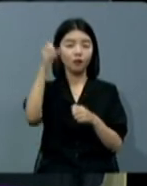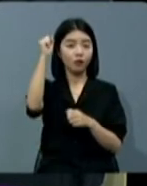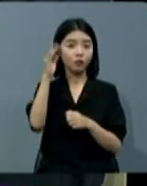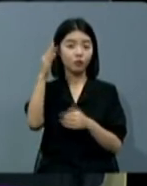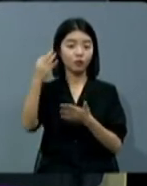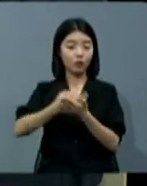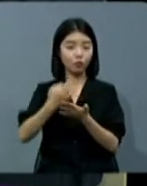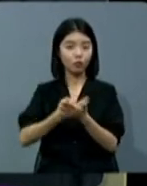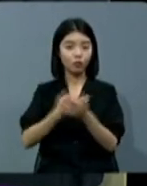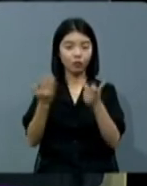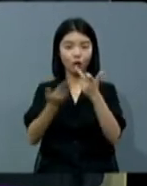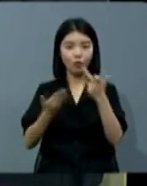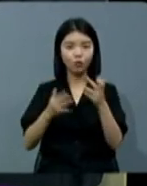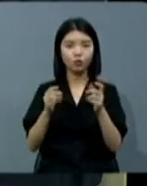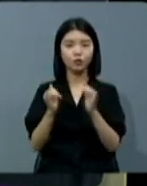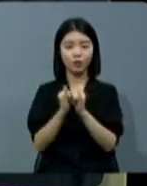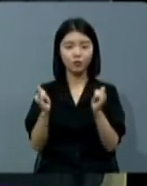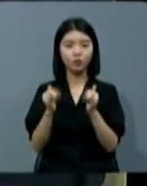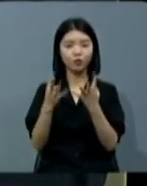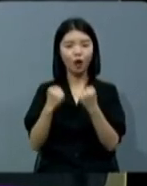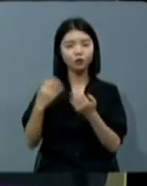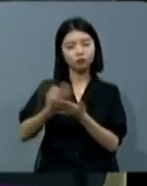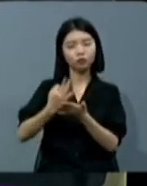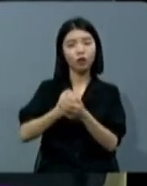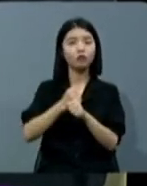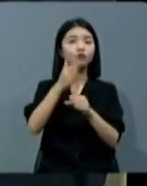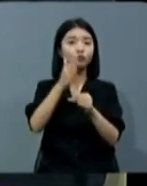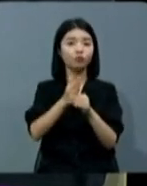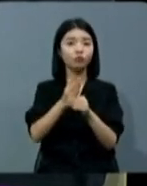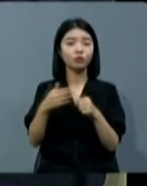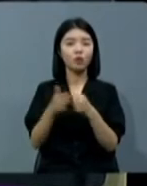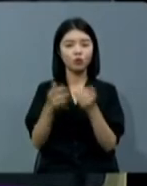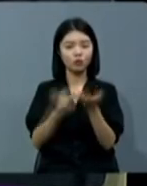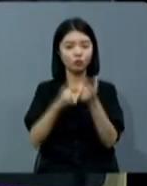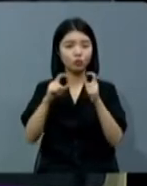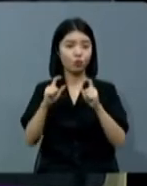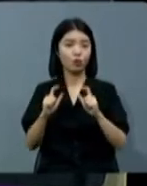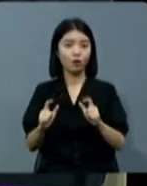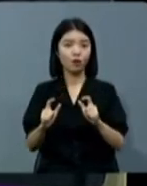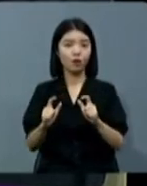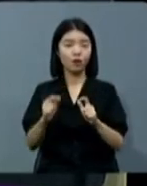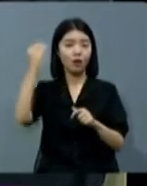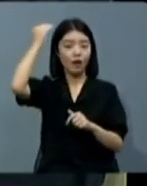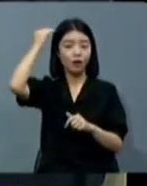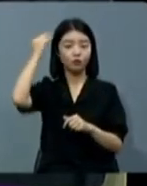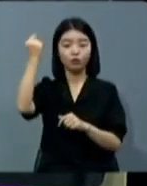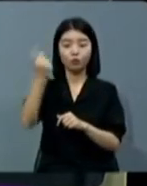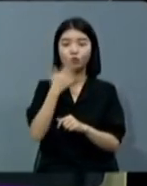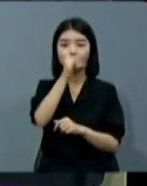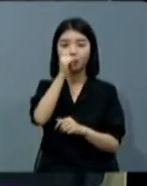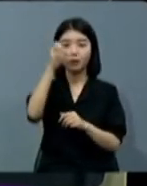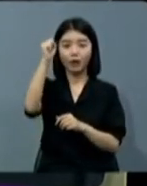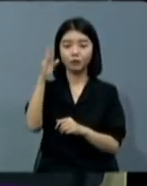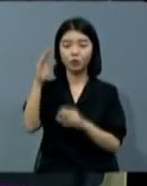나오는 수익으로 강원도민들이 굉장히 이익을 예. 보고 있습니다. 예. 그래서 제주도에 내국인 출입 카지노를 예. 한번